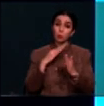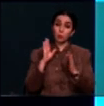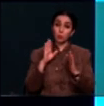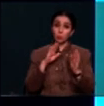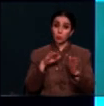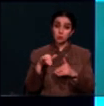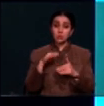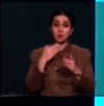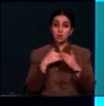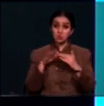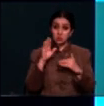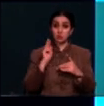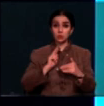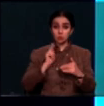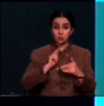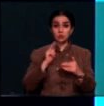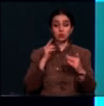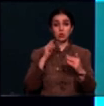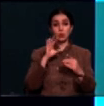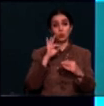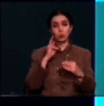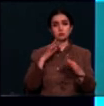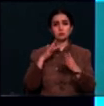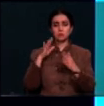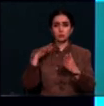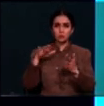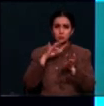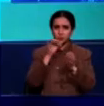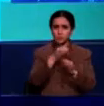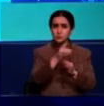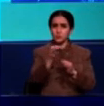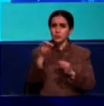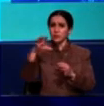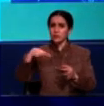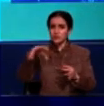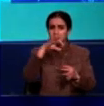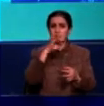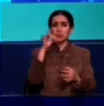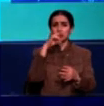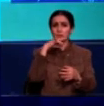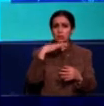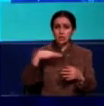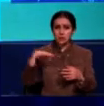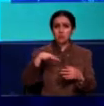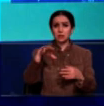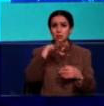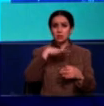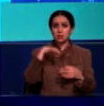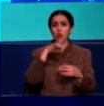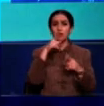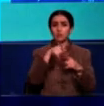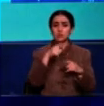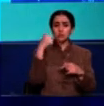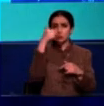Куприн изъездил всю Россию, перепробовав одну профессию за другой. В эти же